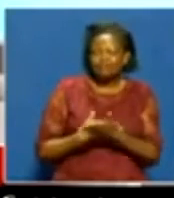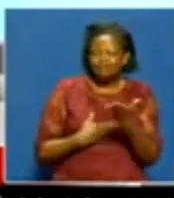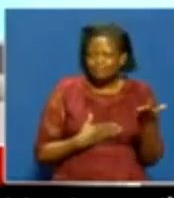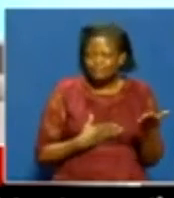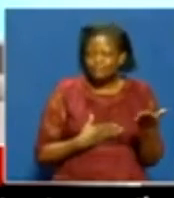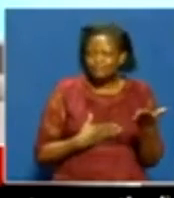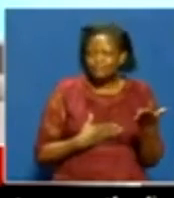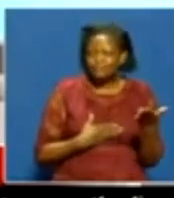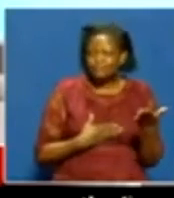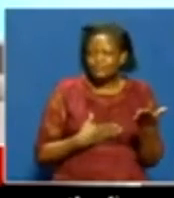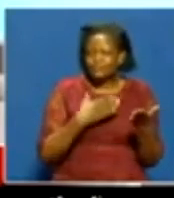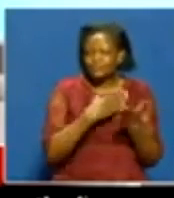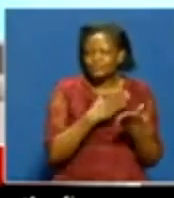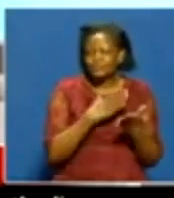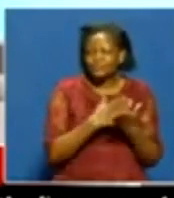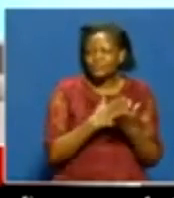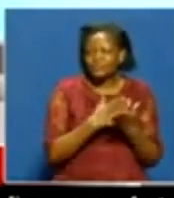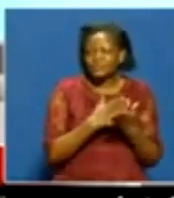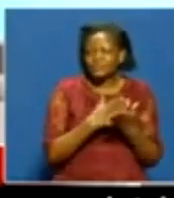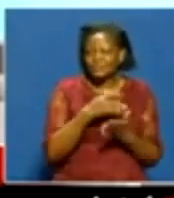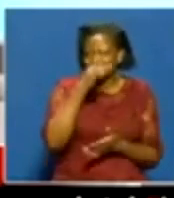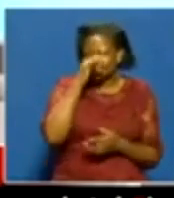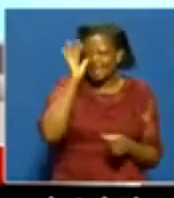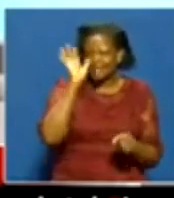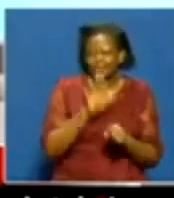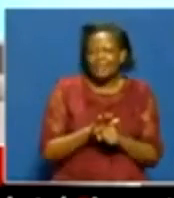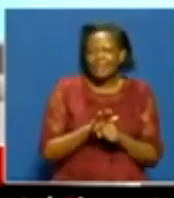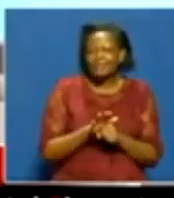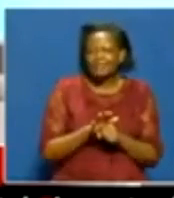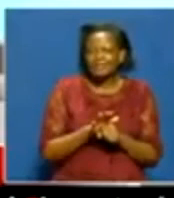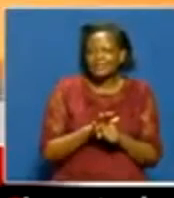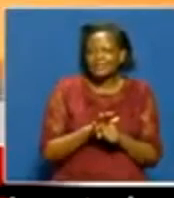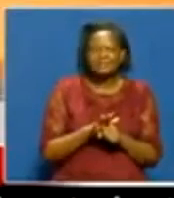kwa kasi kukubwa wengine wanadanganya unajua. Sasa tutakuja